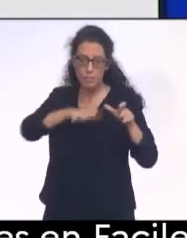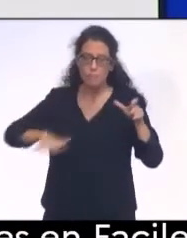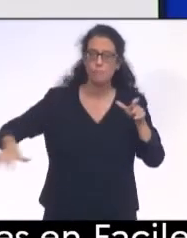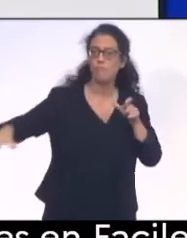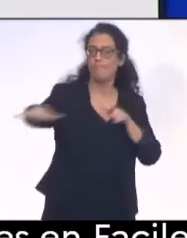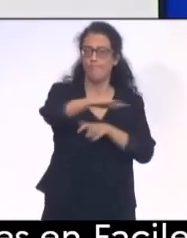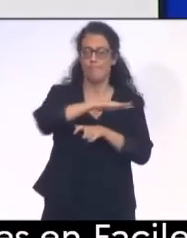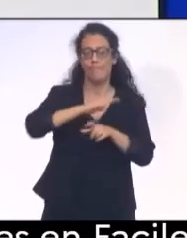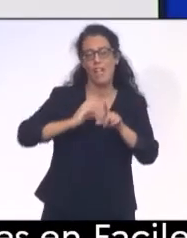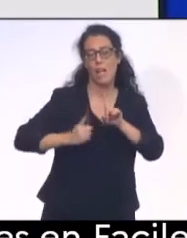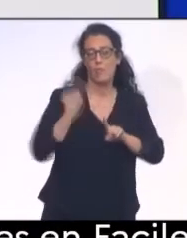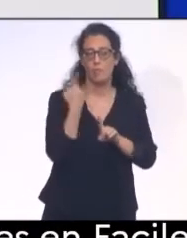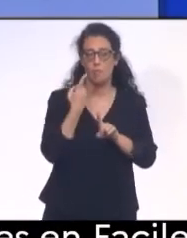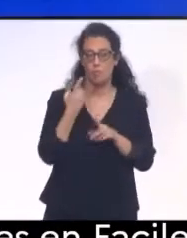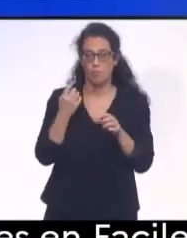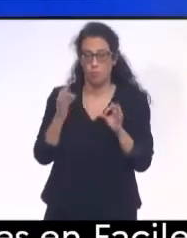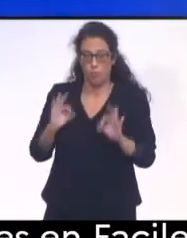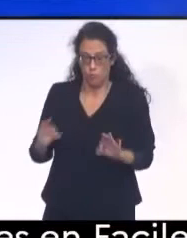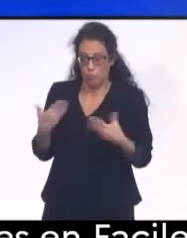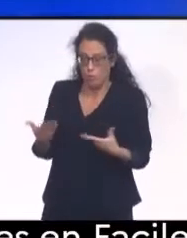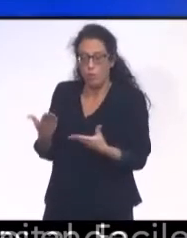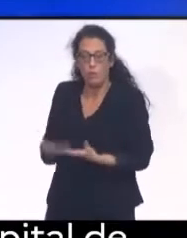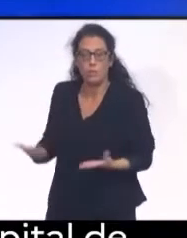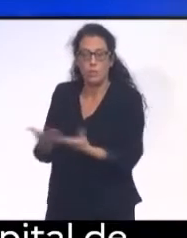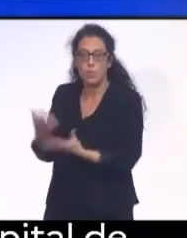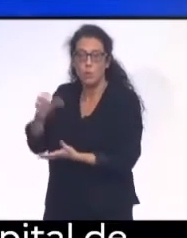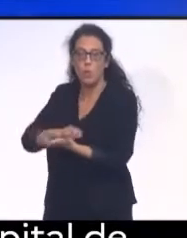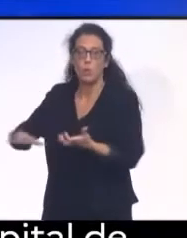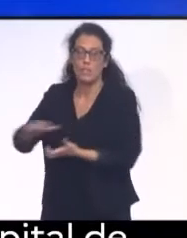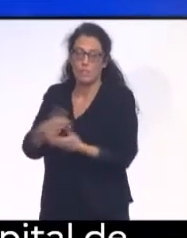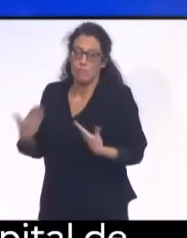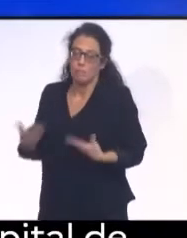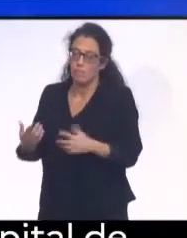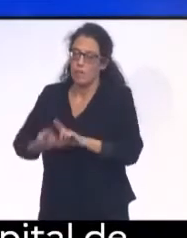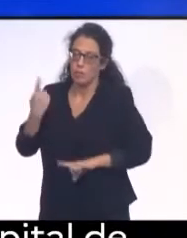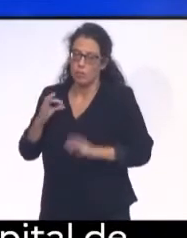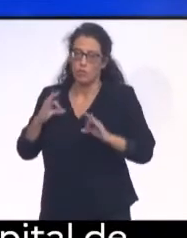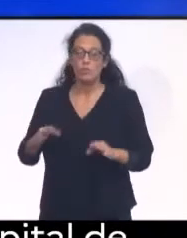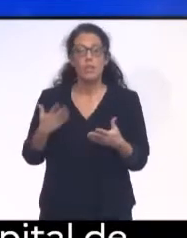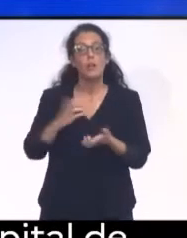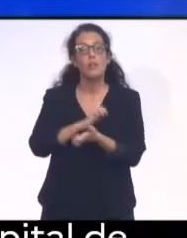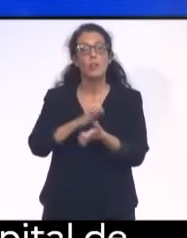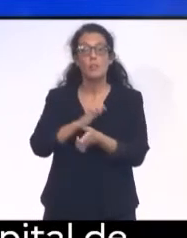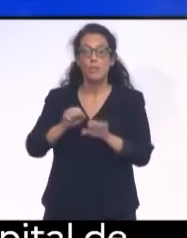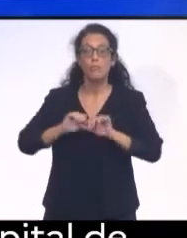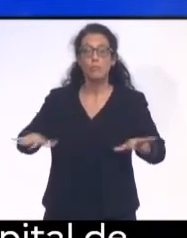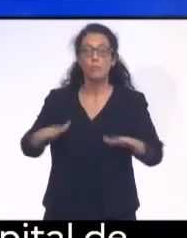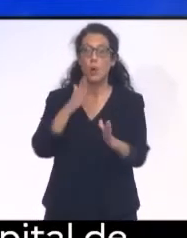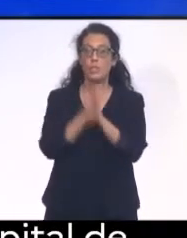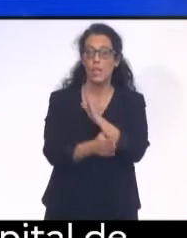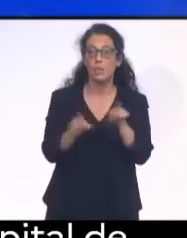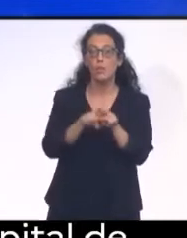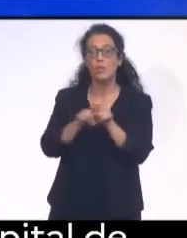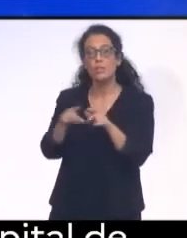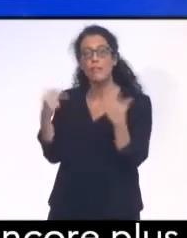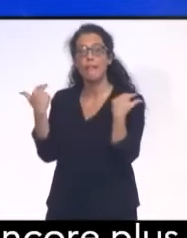en ces temps de crise encore plus. Ce point presse est retransmis en direct et sera disponible en replay sur les réseaux sociaux